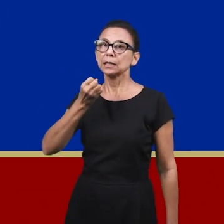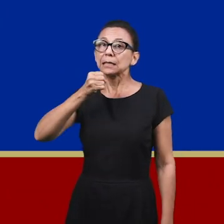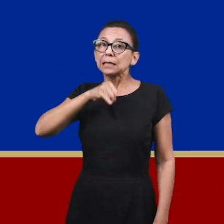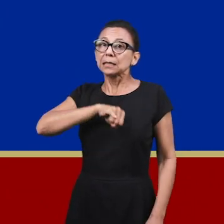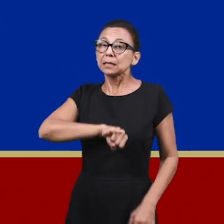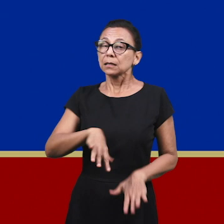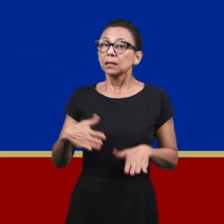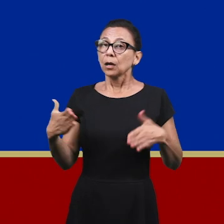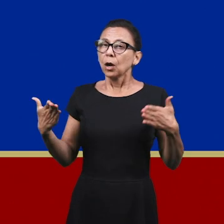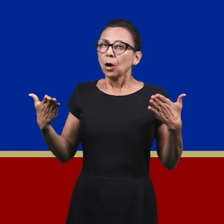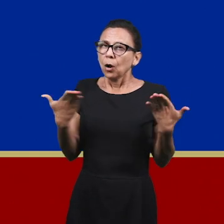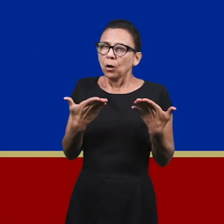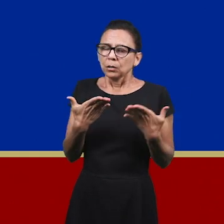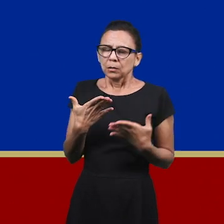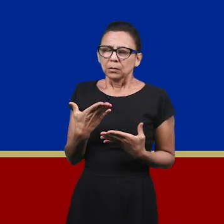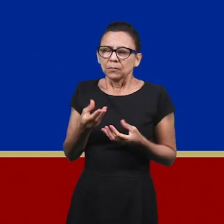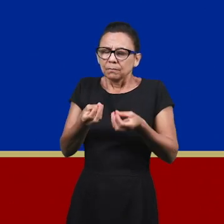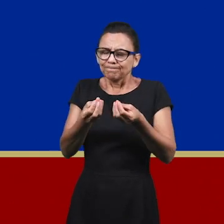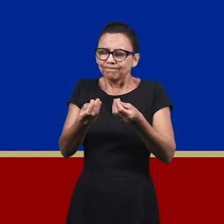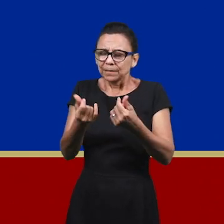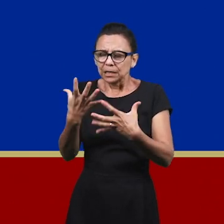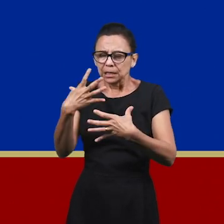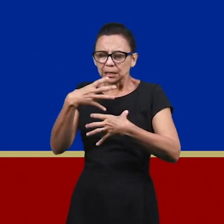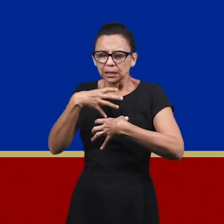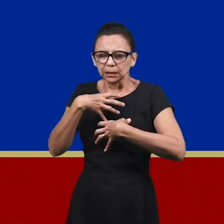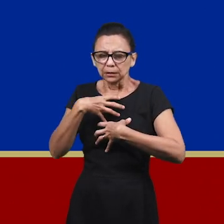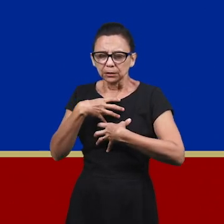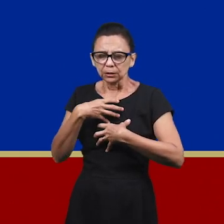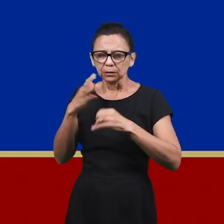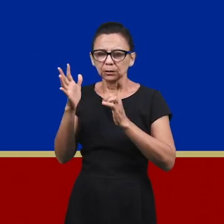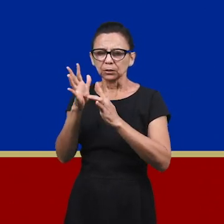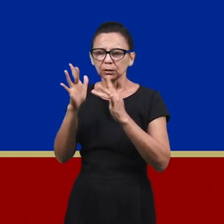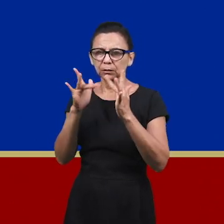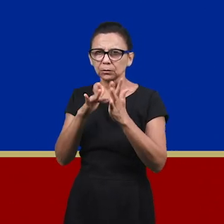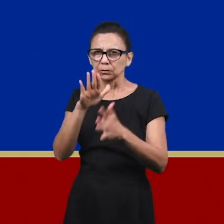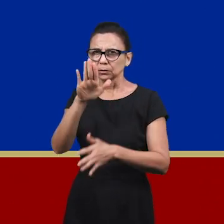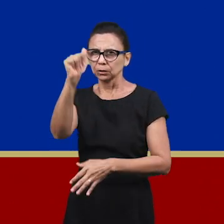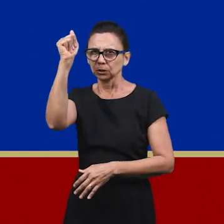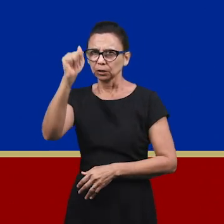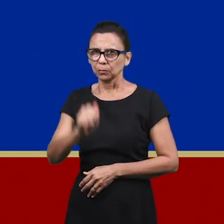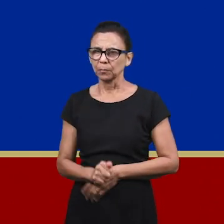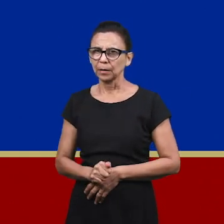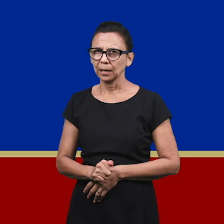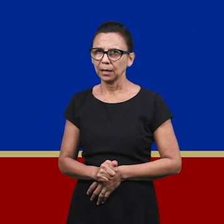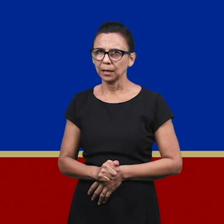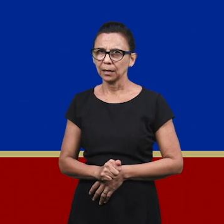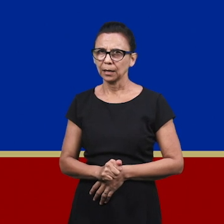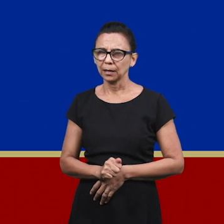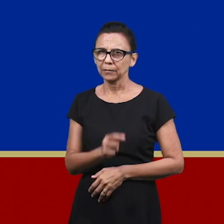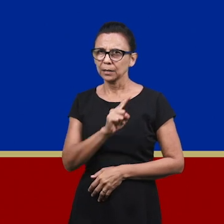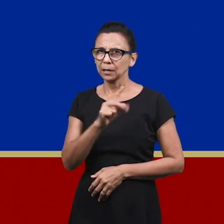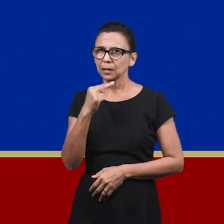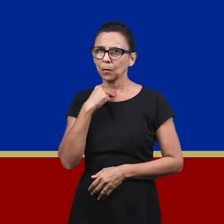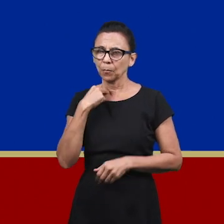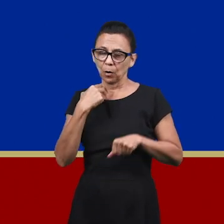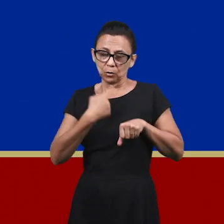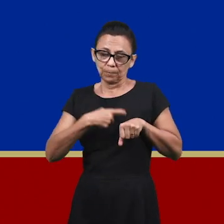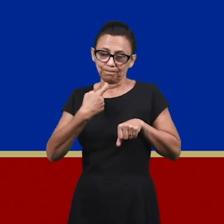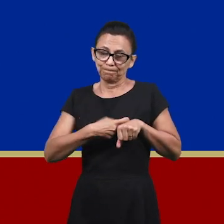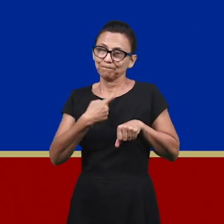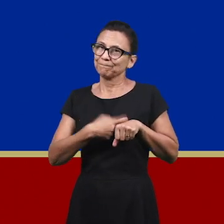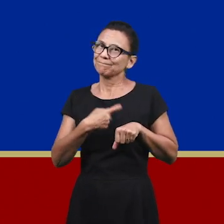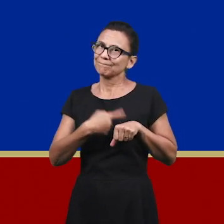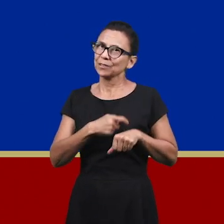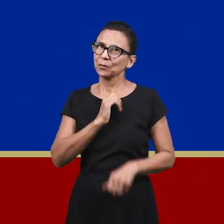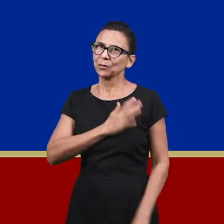voix, Hoje n'endurcissez pas votre cœur. não endure, Zachée, il n'a pas endurci son cœur. Il a accepté